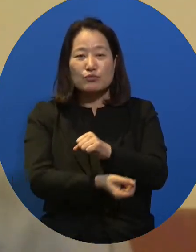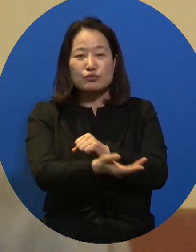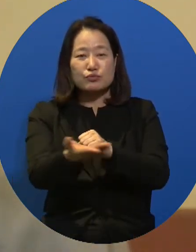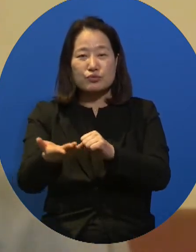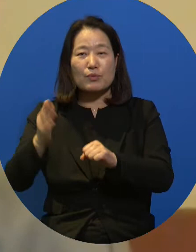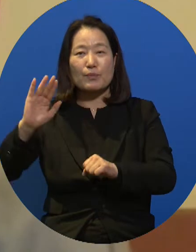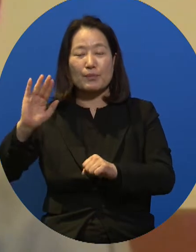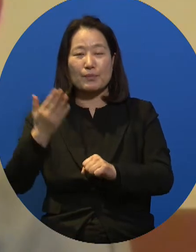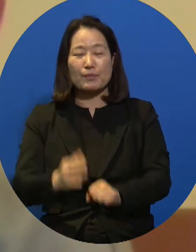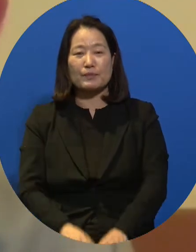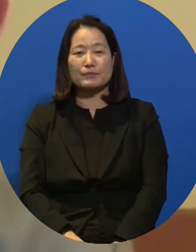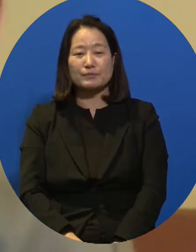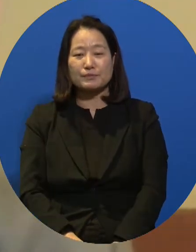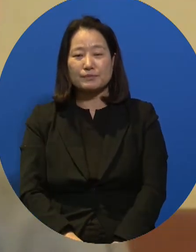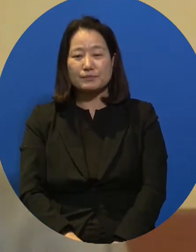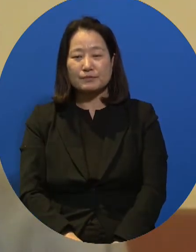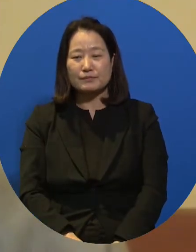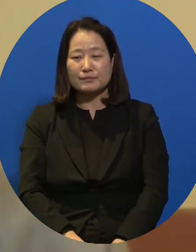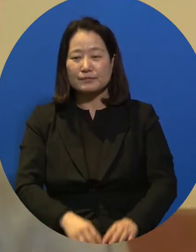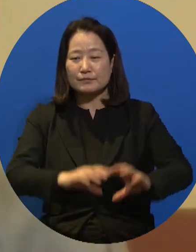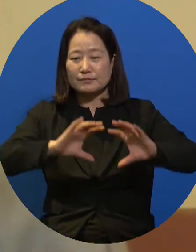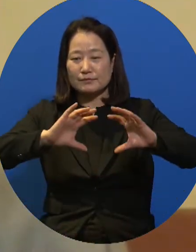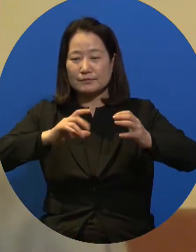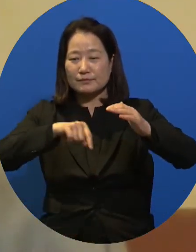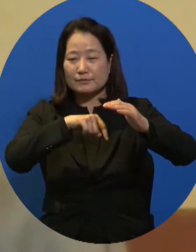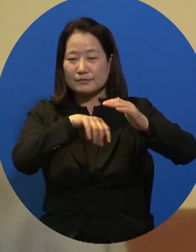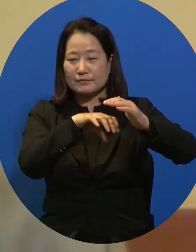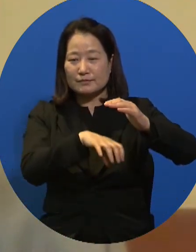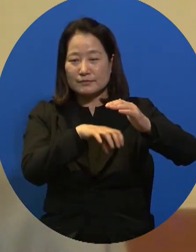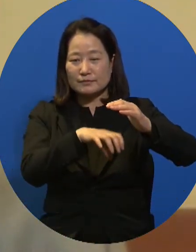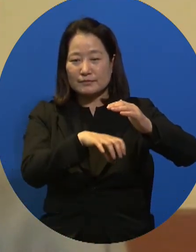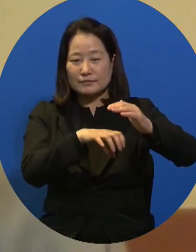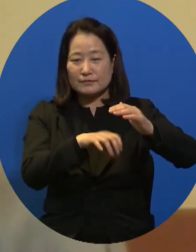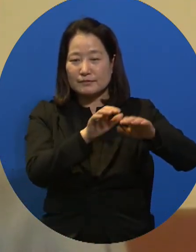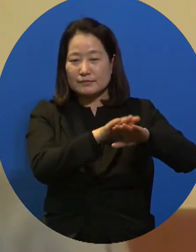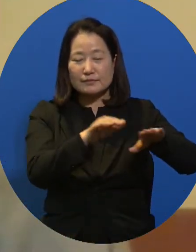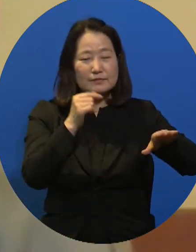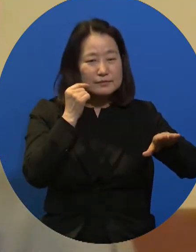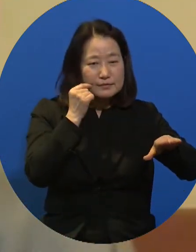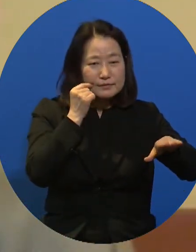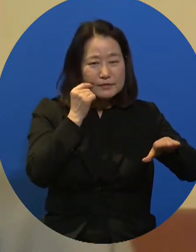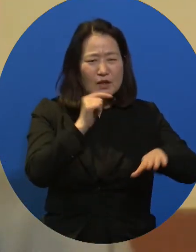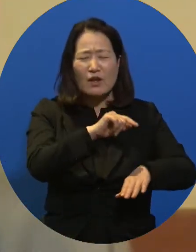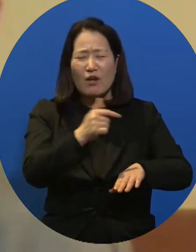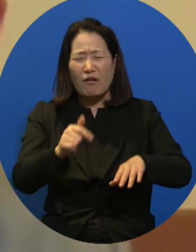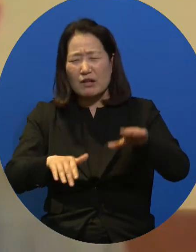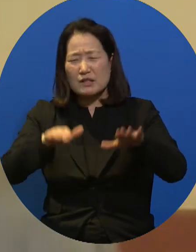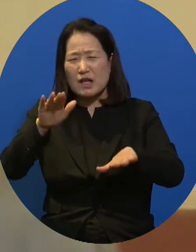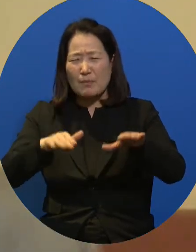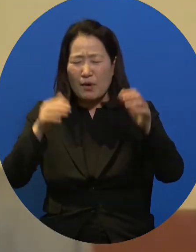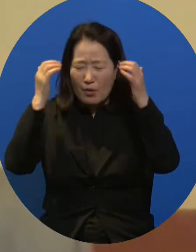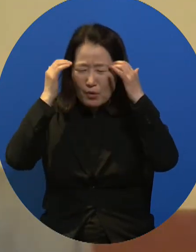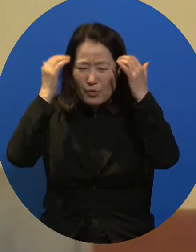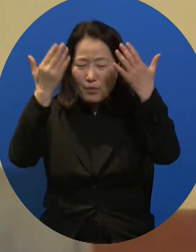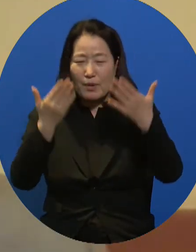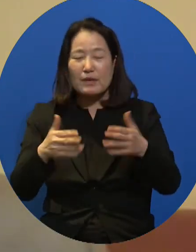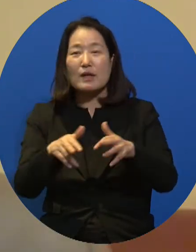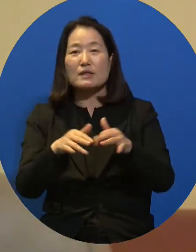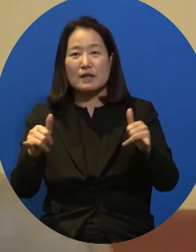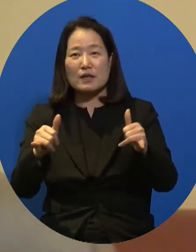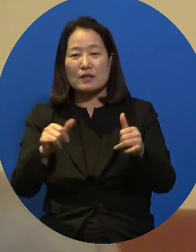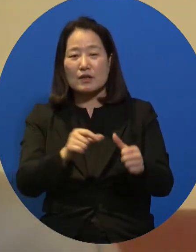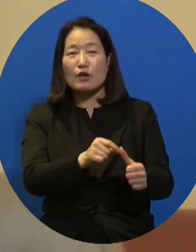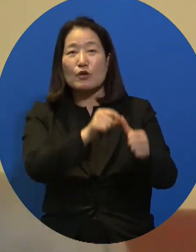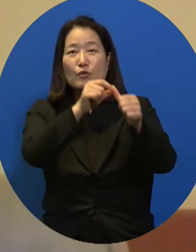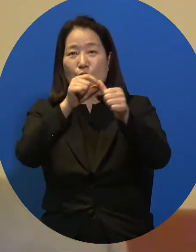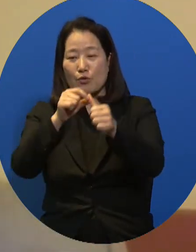국가에서 주변으로 밀려나 버린 그러면서 다양한 차별에 시달리고 있는 장애인들에게 중요한 구제 제도가 될 수